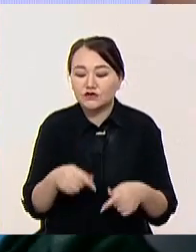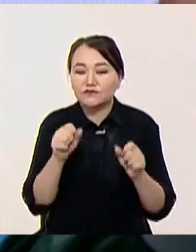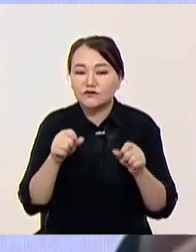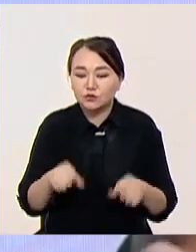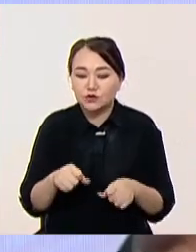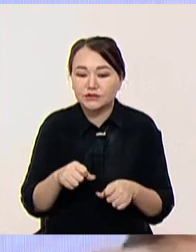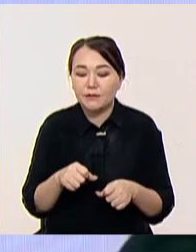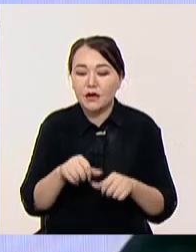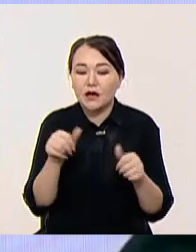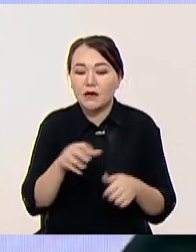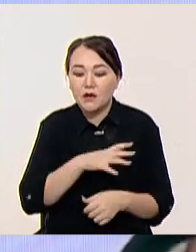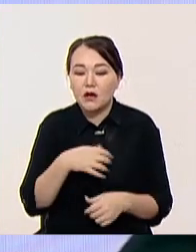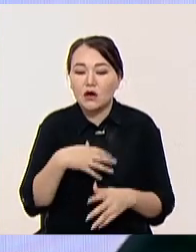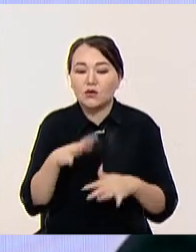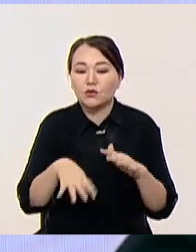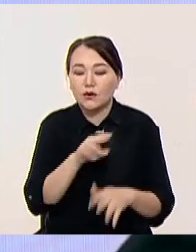возможностями.